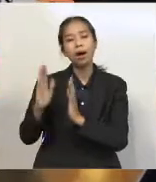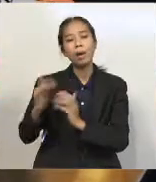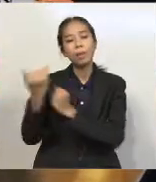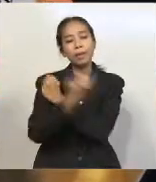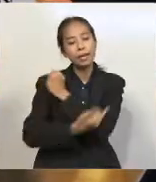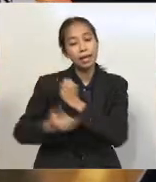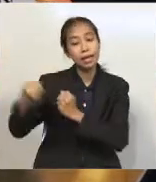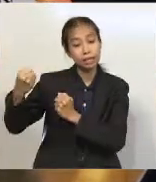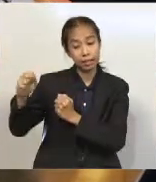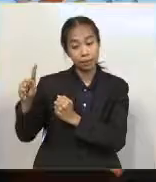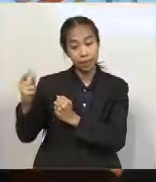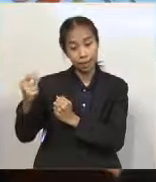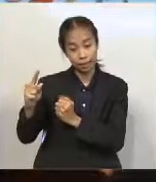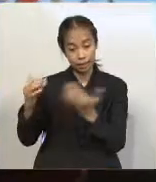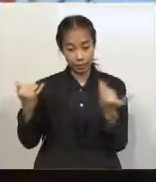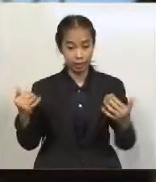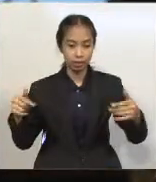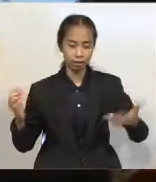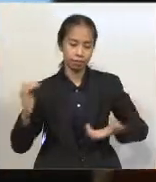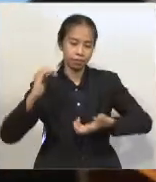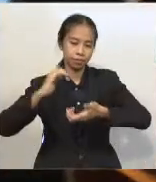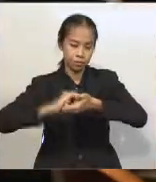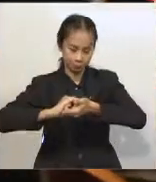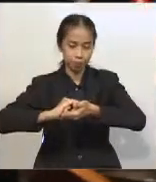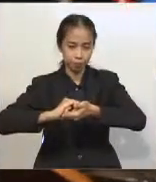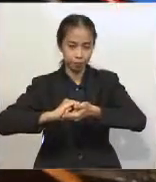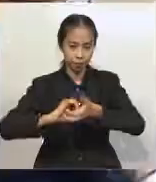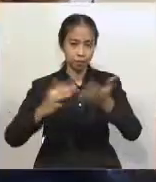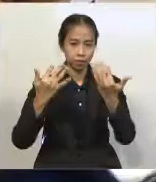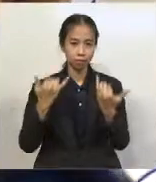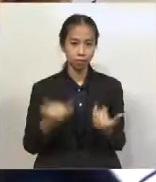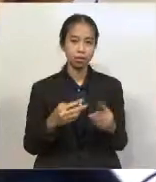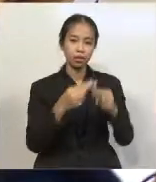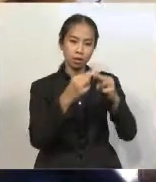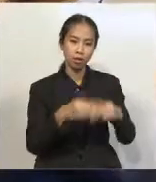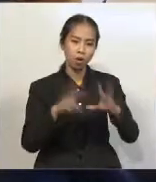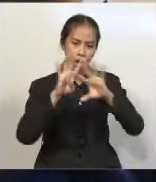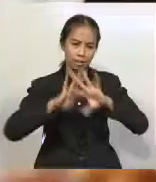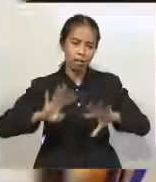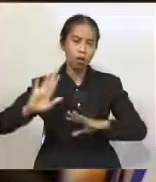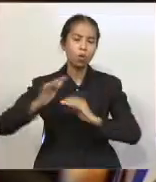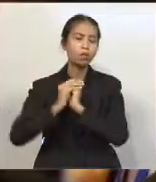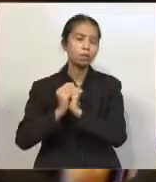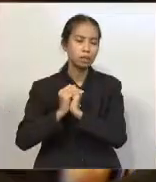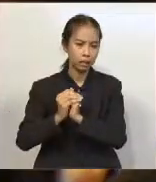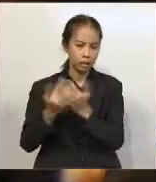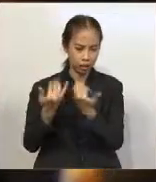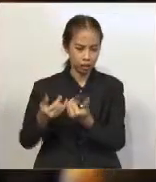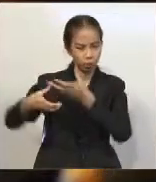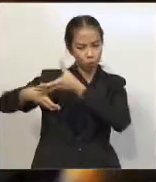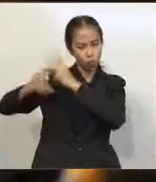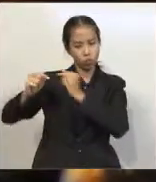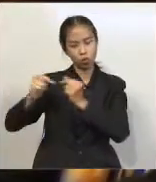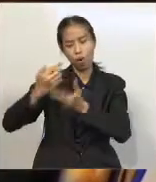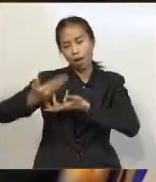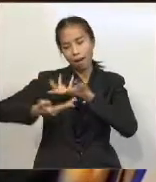กิดความร่วมมือทางเศรษฐกิจระหว่างกันมากขึ้นเหมือนกันนะคะโดยเฉพาะอาเซียนจีนที่จะมีการทบทวนเขตการค้าเสรี